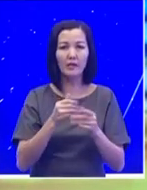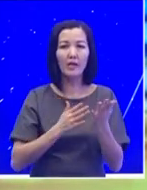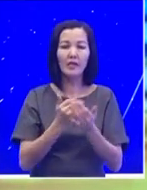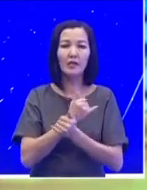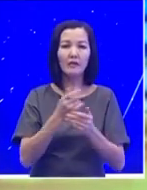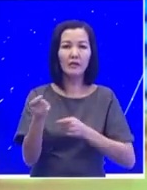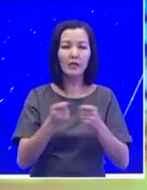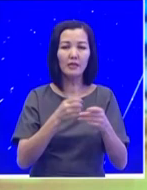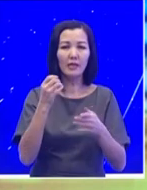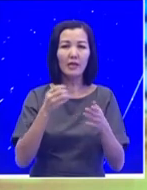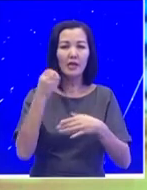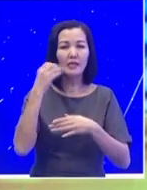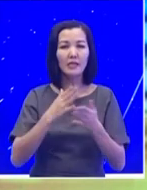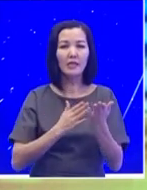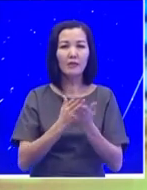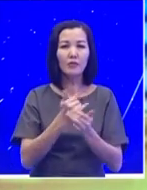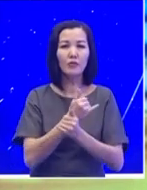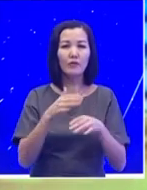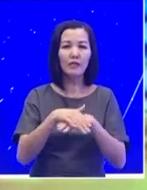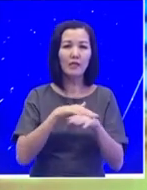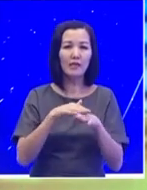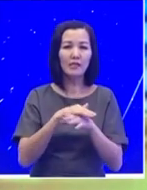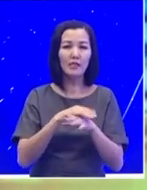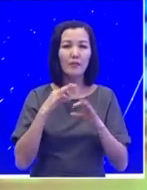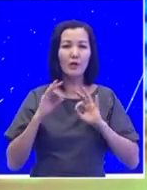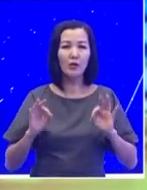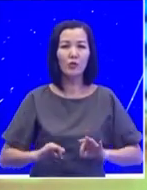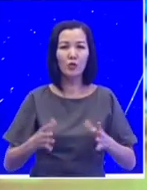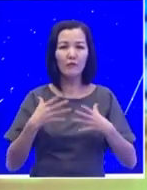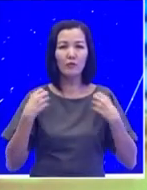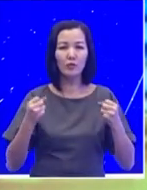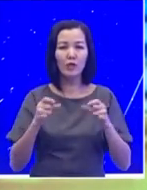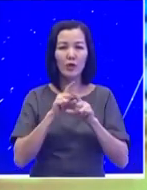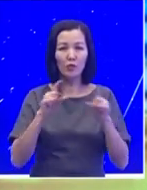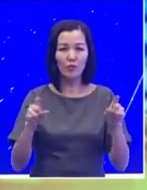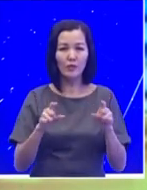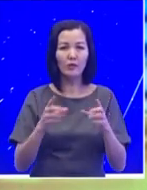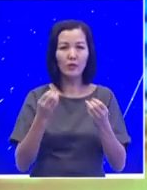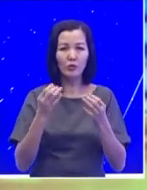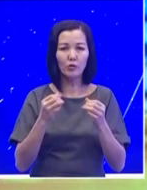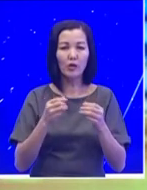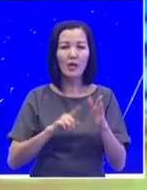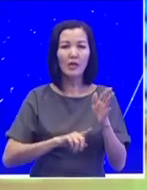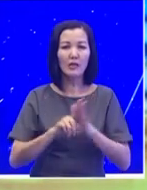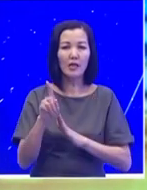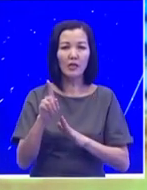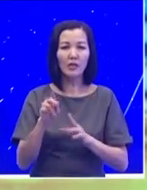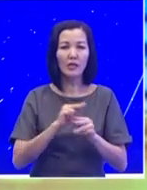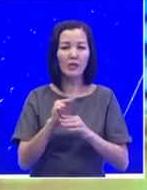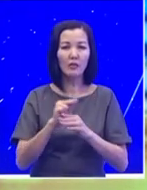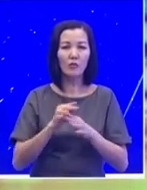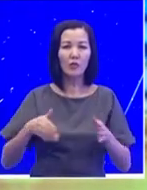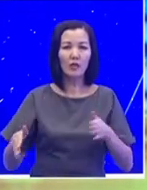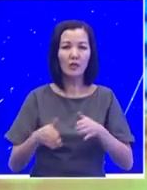акимат, центр обслуживания населения, здание прокуратуры, а также физкультурно-оздоровительный комплекс. Кроме того, стартовал долгожданный ремонт трассы